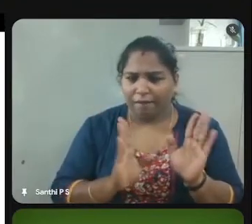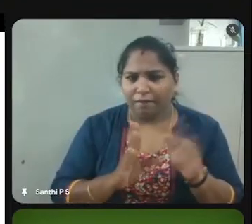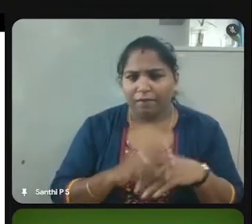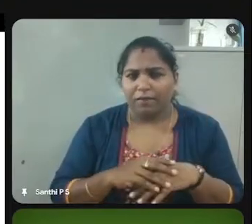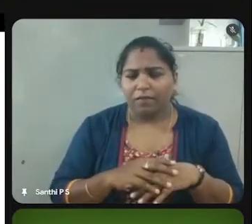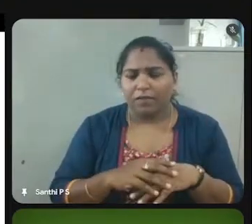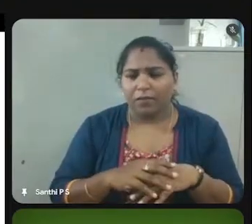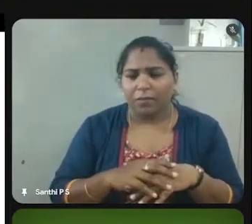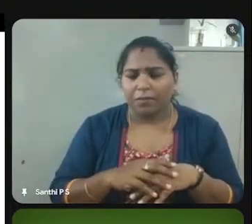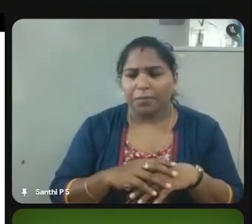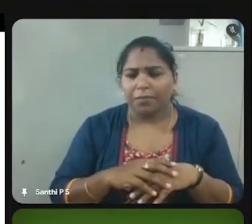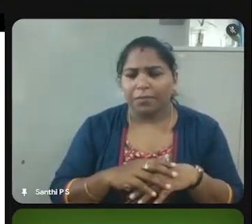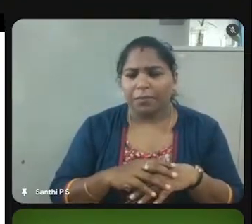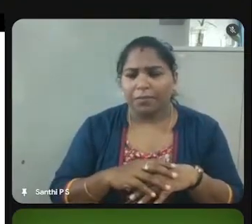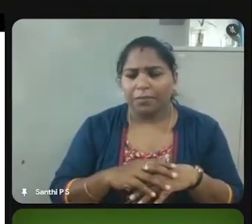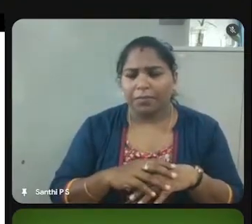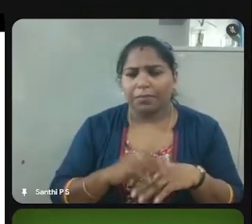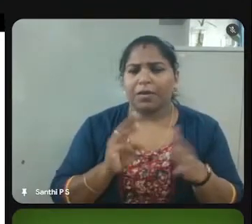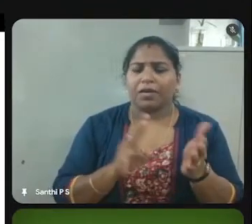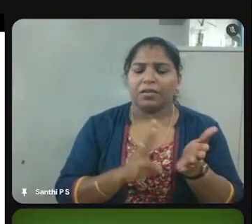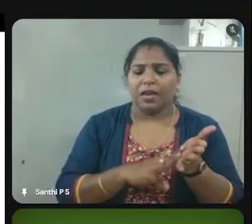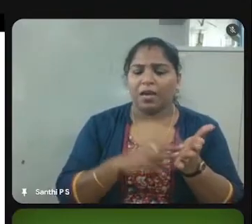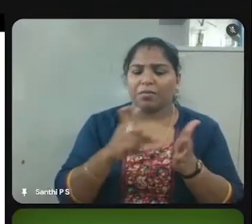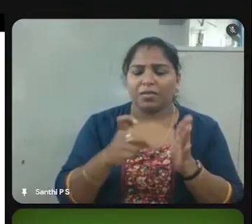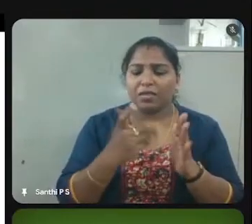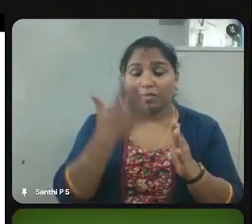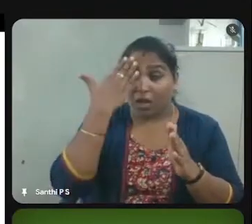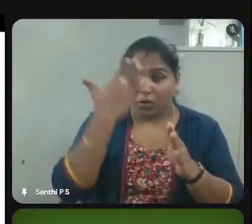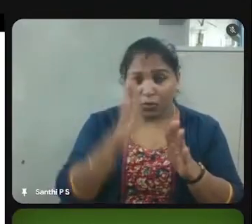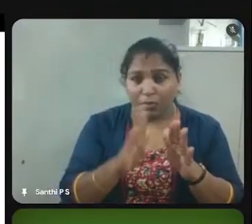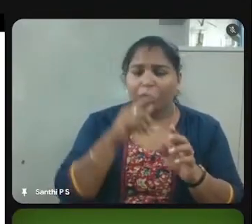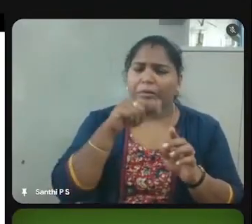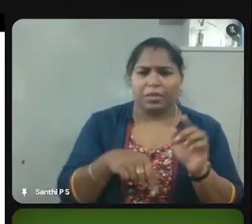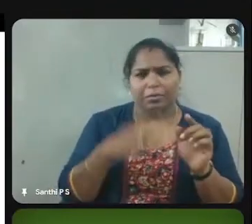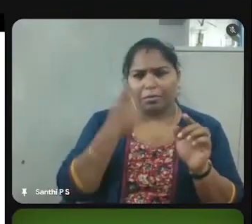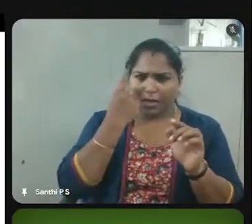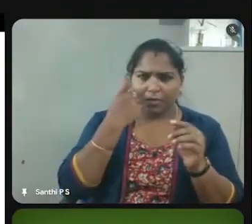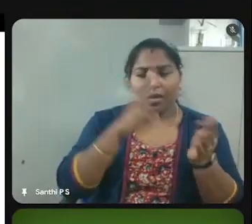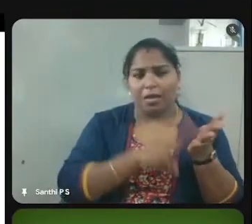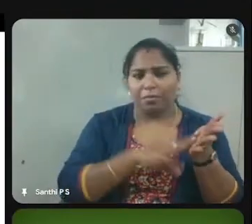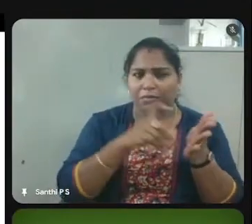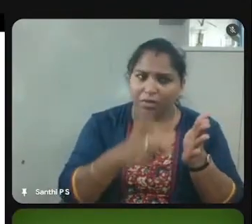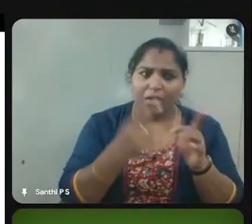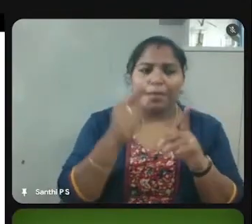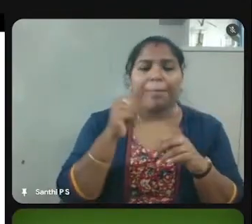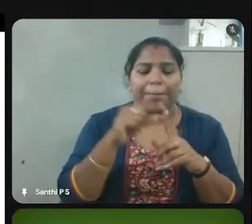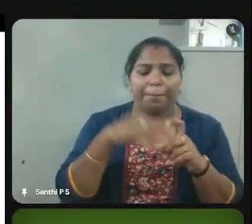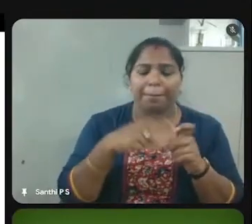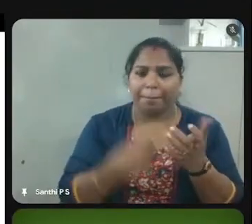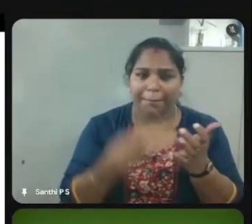അപ്പൊ ആദ്യം ഇത് പീരീഡ്സ് ആണെന്നുള്ളതൊന്നും കുട്ടിക്ക് അറിയില്ലായിരുന്നു. ഇപ്പൊ അത് ഇതാണെങ്കിൽ പീരീഡ്സ് എന്നുള്ള വാക്ക്